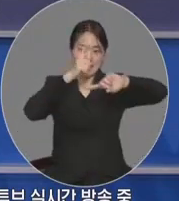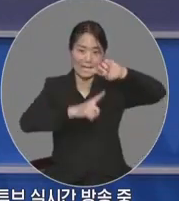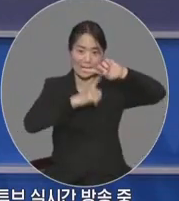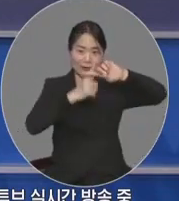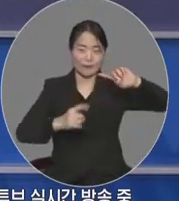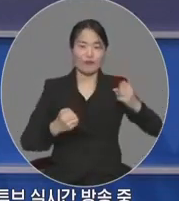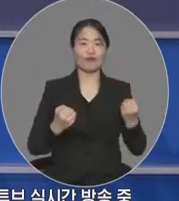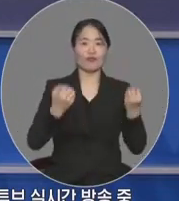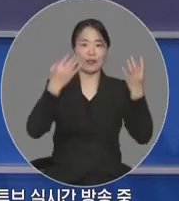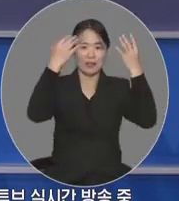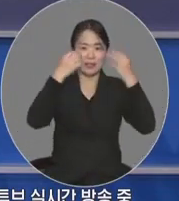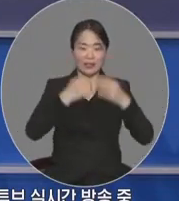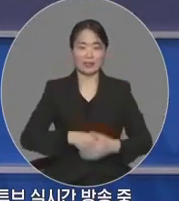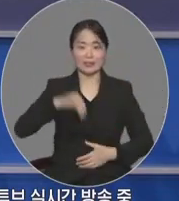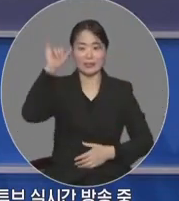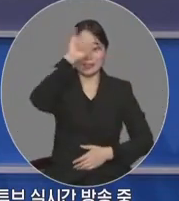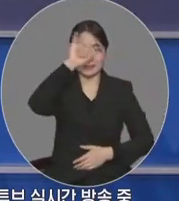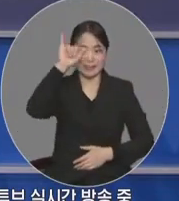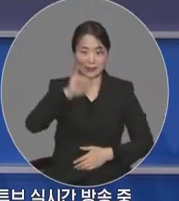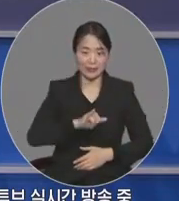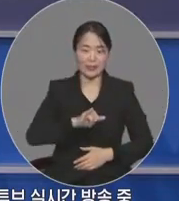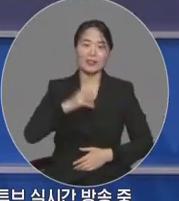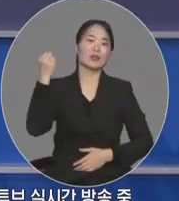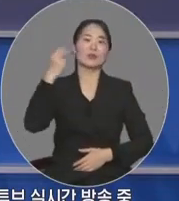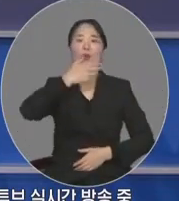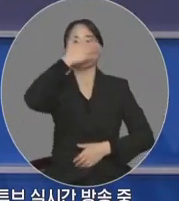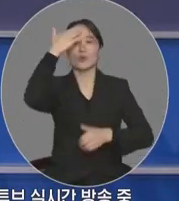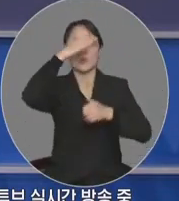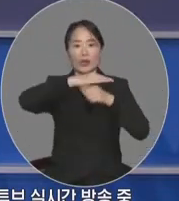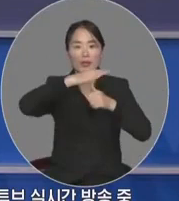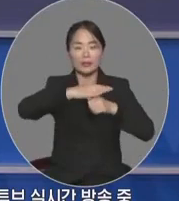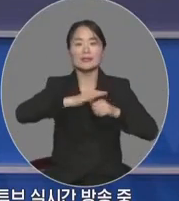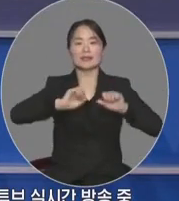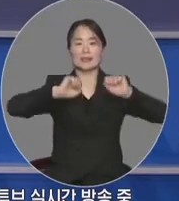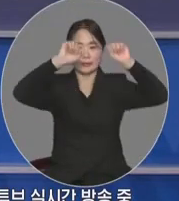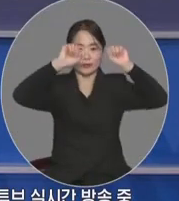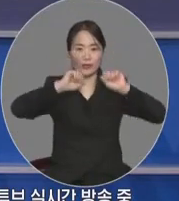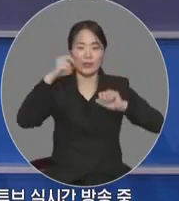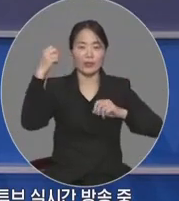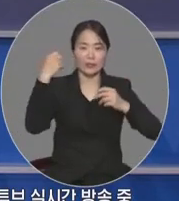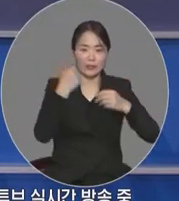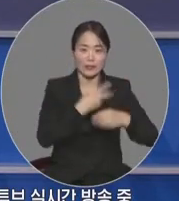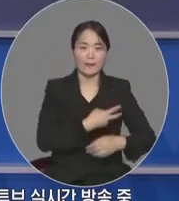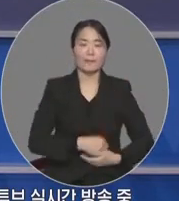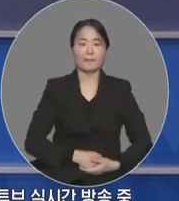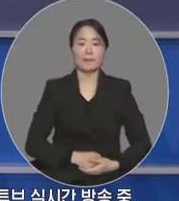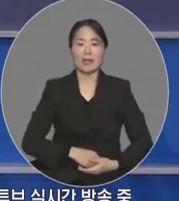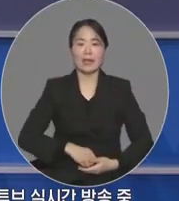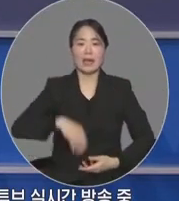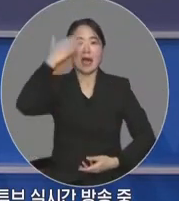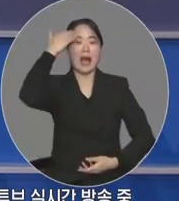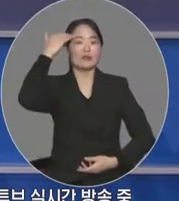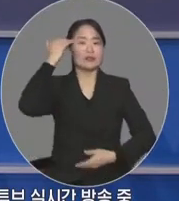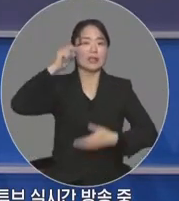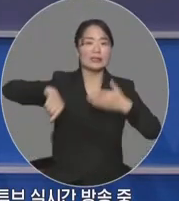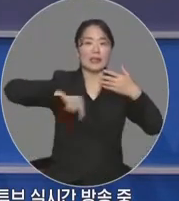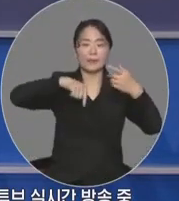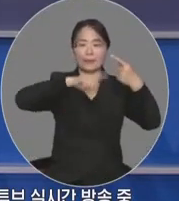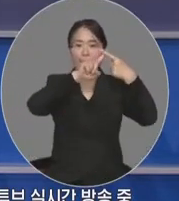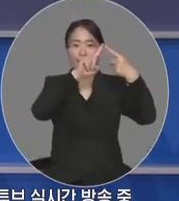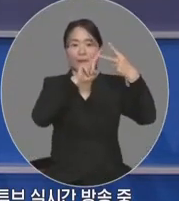대축전은 전국체전 그리고 소년체전에 이어서 대한민국 3대 체전의